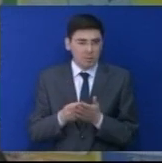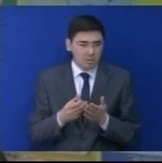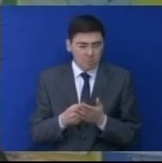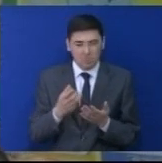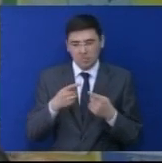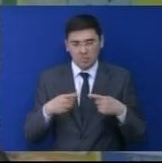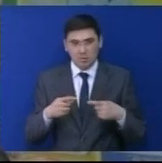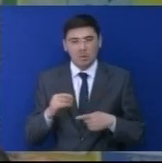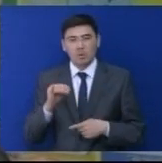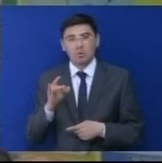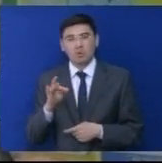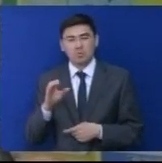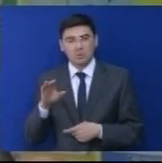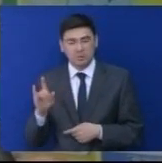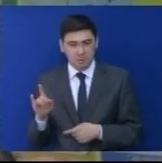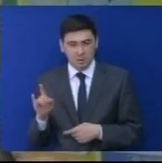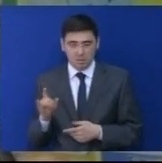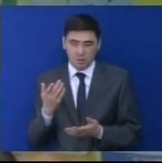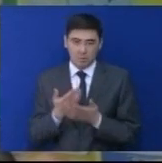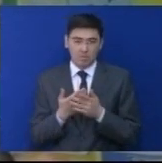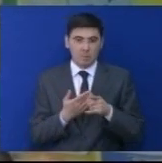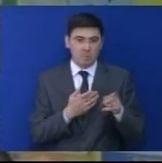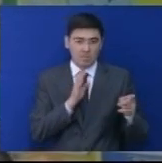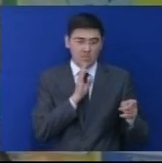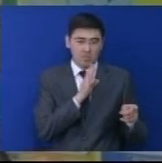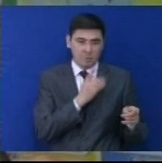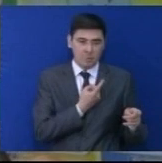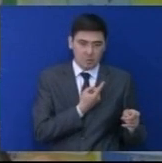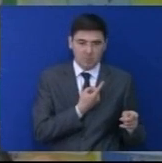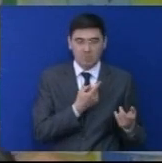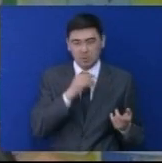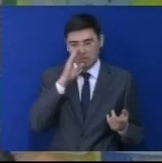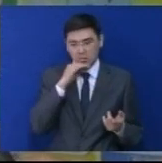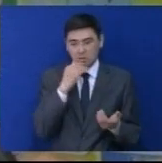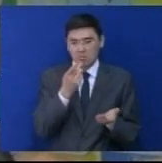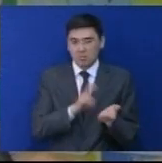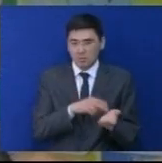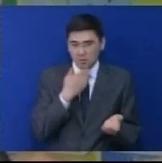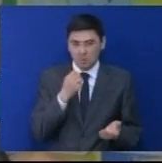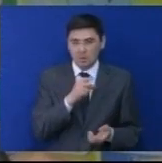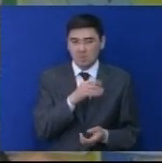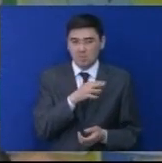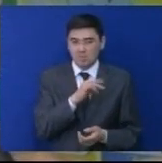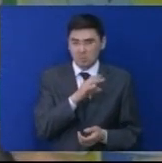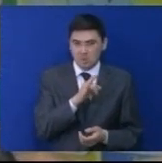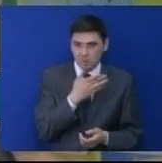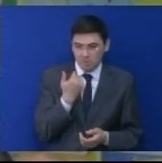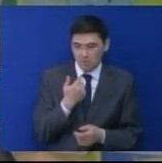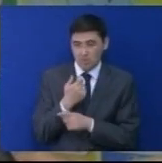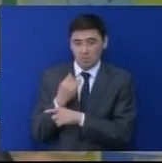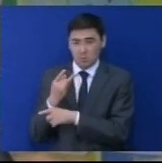Юрист, опять же, если матери-одиночки, которые не зафиксированы отцовство, либо же не установлены алименты, наш юрист сопровождает такие